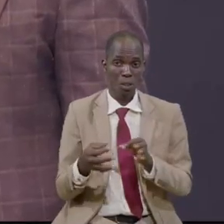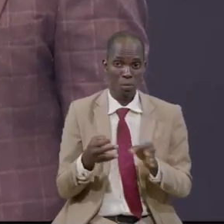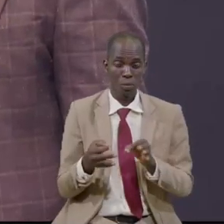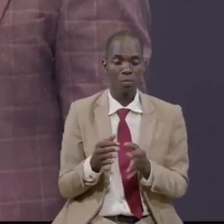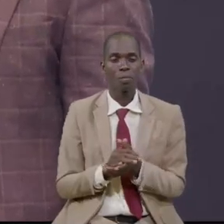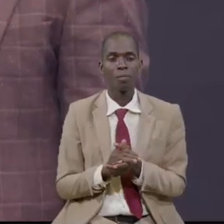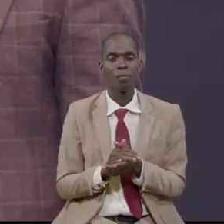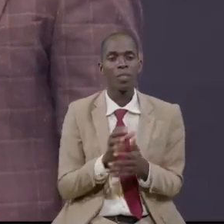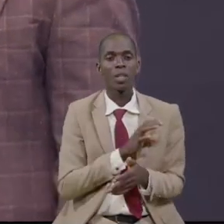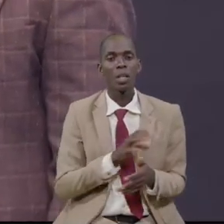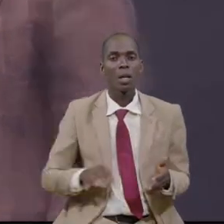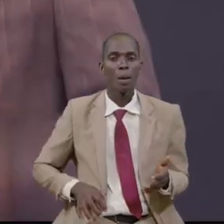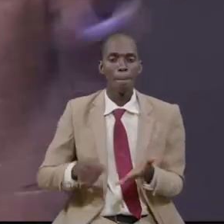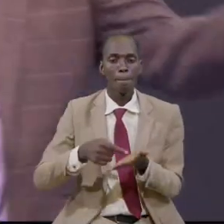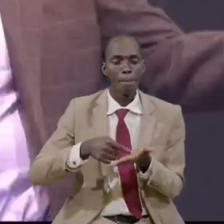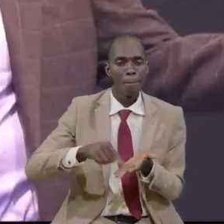a payé.